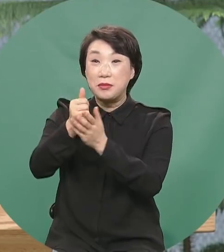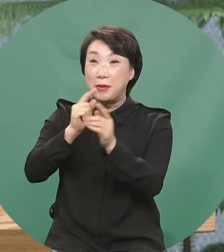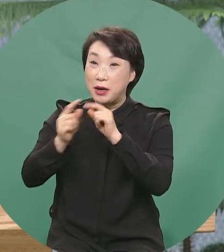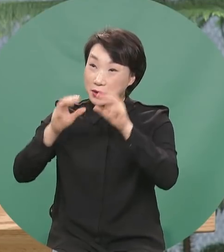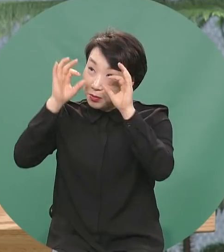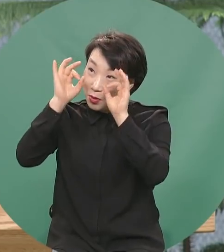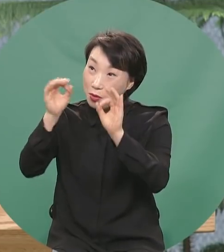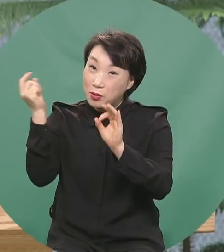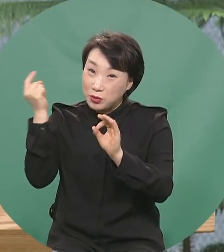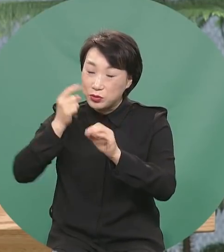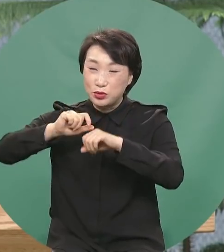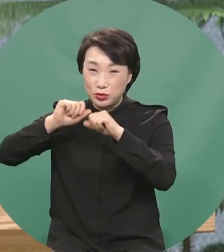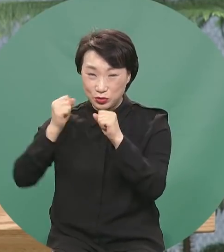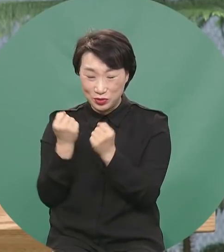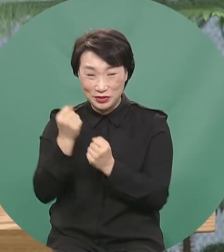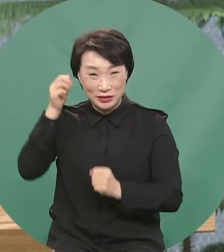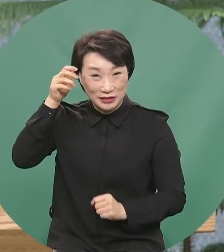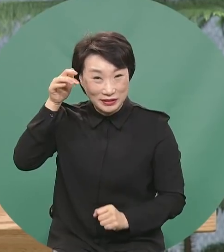경청하고